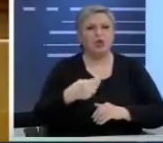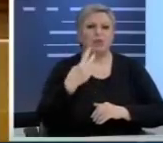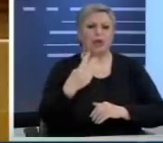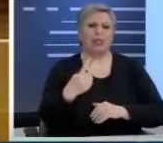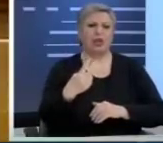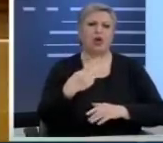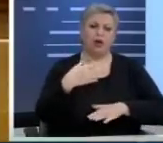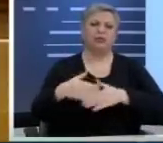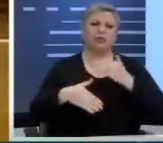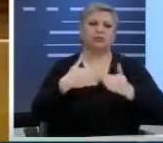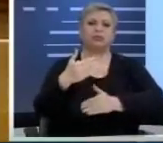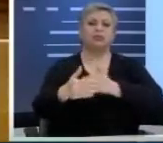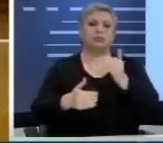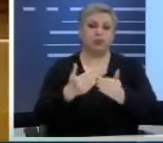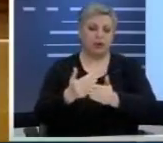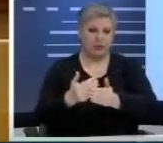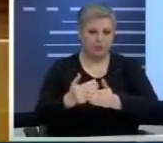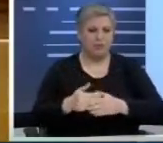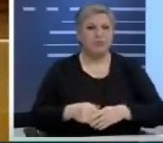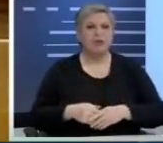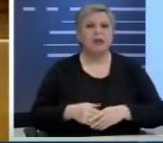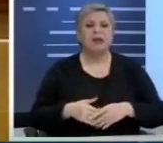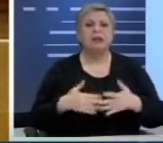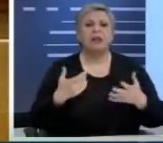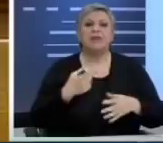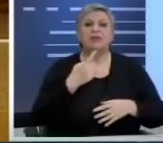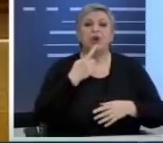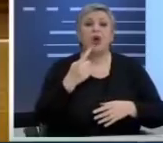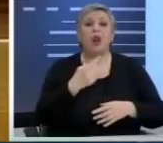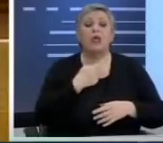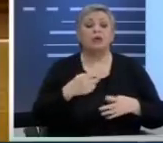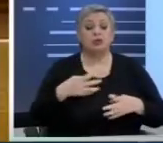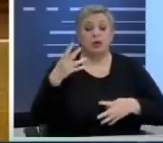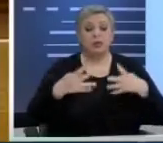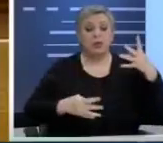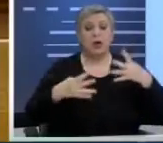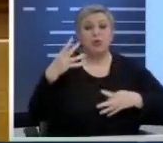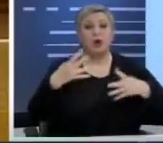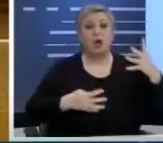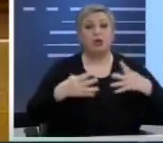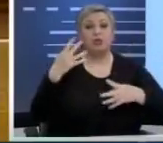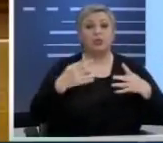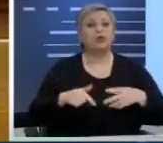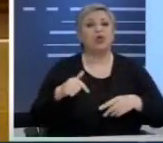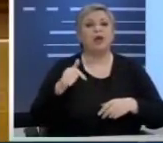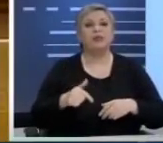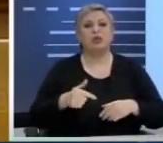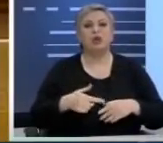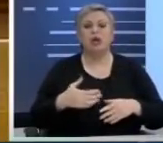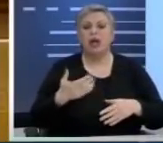λέγοντας. Πού είναι ο περιοριστικός προϋπολογισμός για τα λαϊκά στρώματα που μας